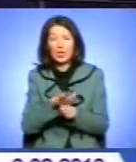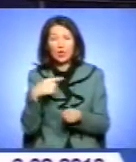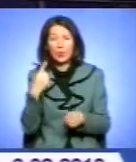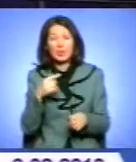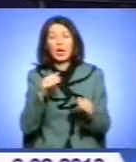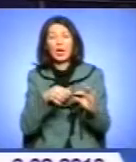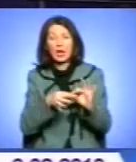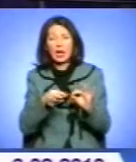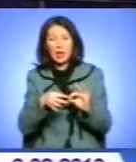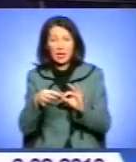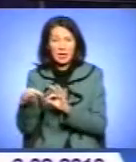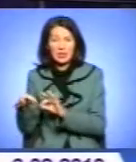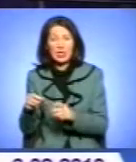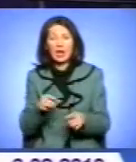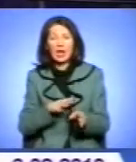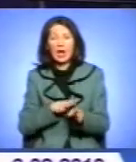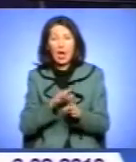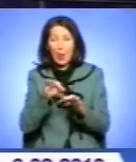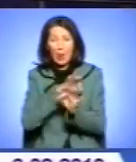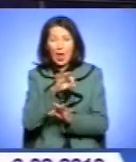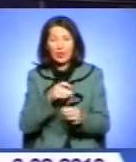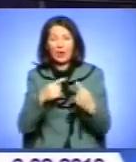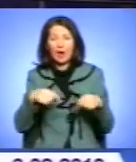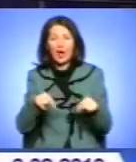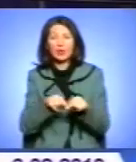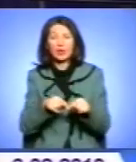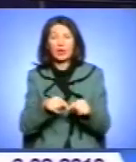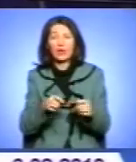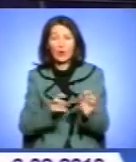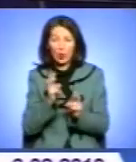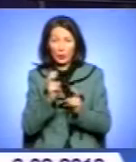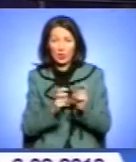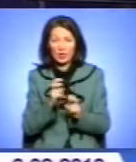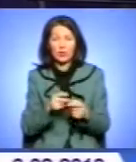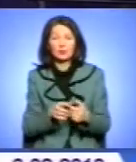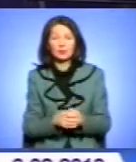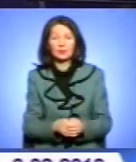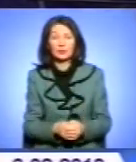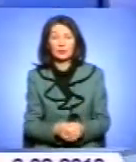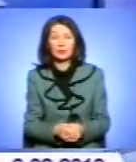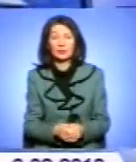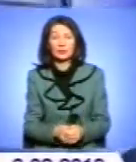інвестиційних проєктів в галузі агропромислового виробництва, повідомляє прес-служба облдержадміністрації.